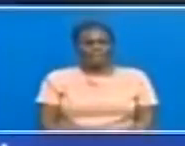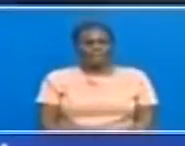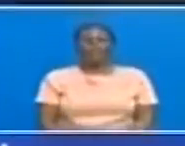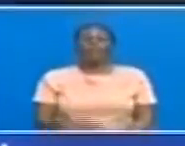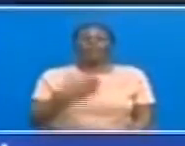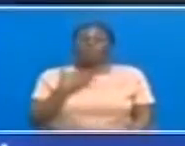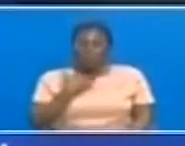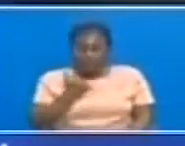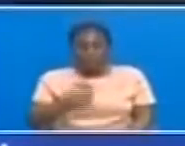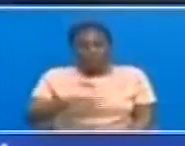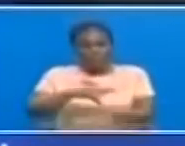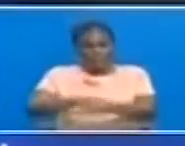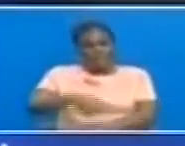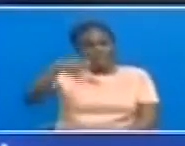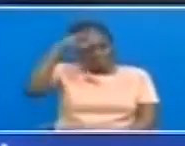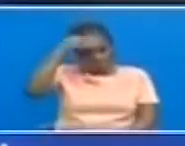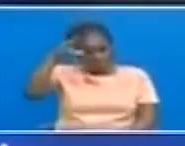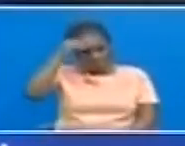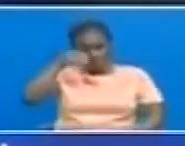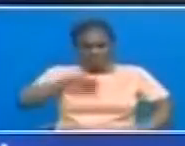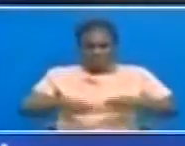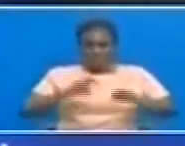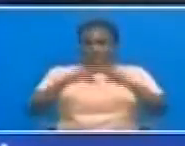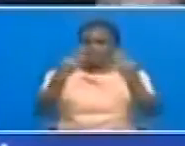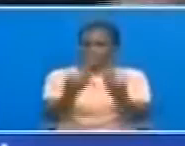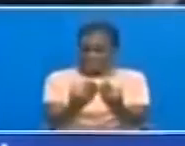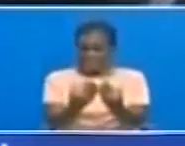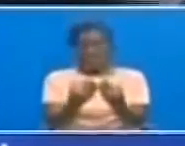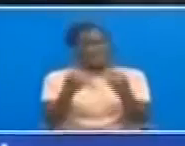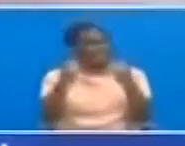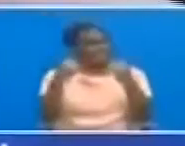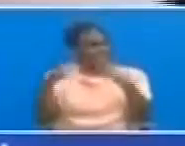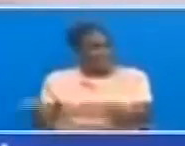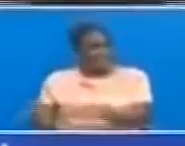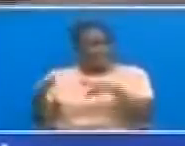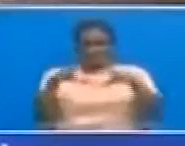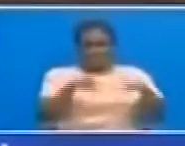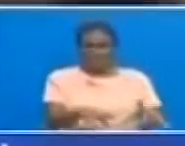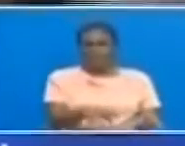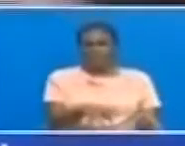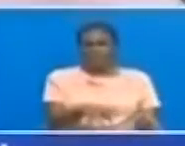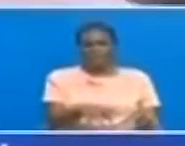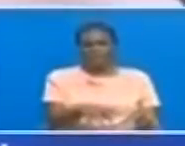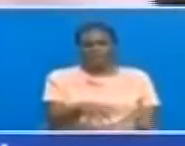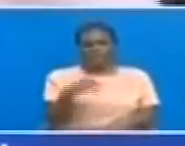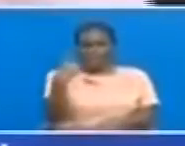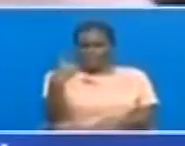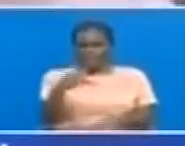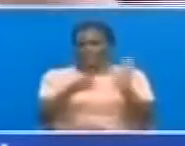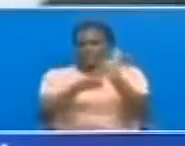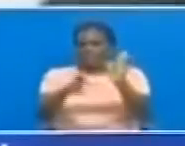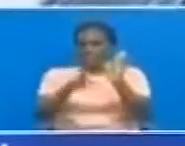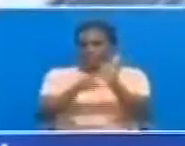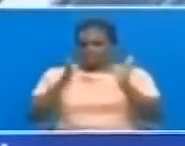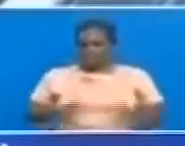cha kuisaka elimu wasukuma walemavu na familia zao katika madhila yasiyoweza kuelezeka. Hudson Karume ni mwakilishi wa walemavu